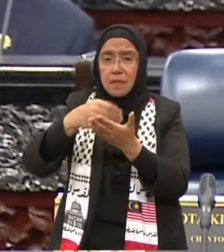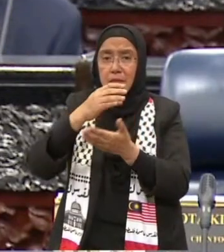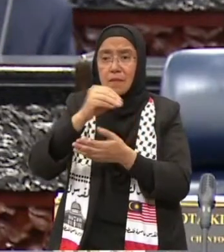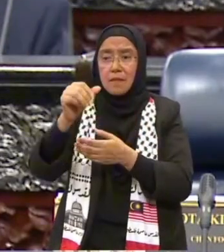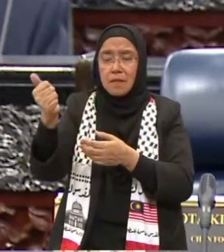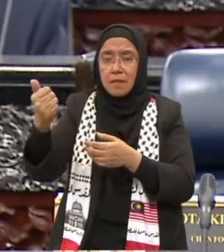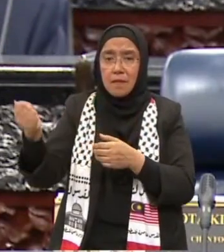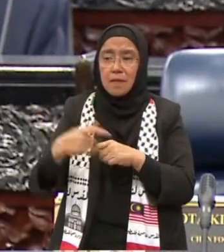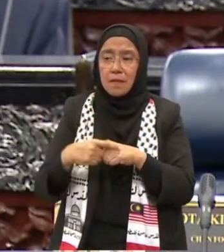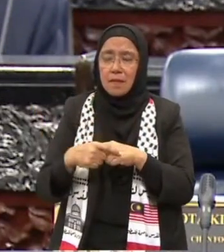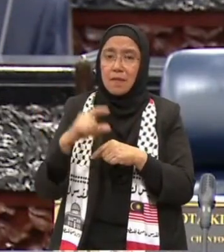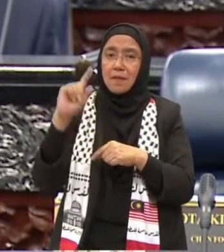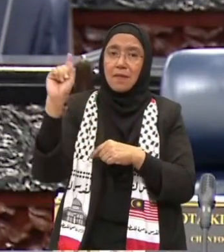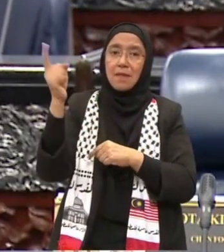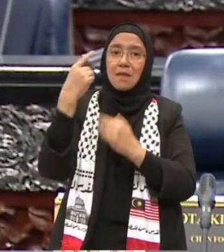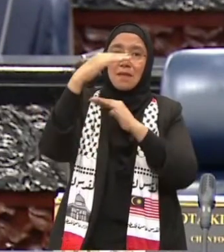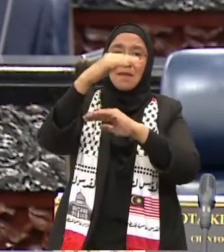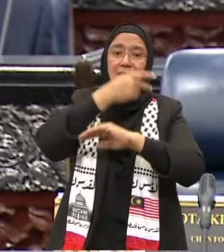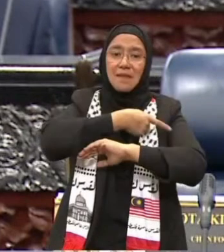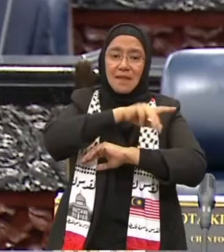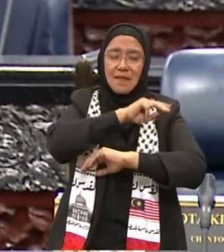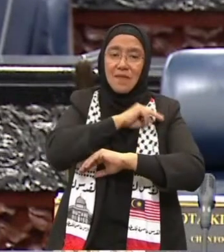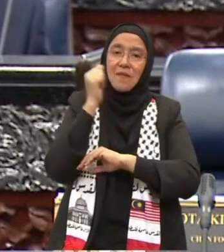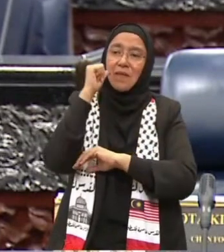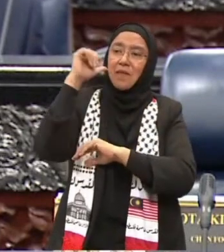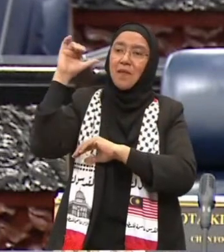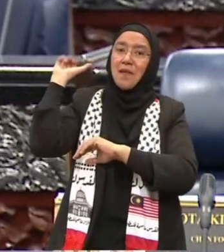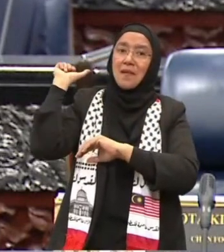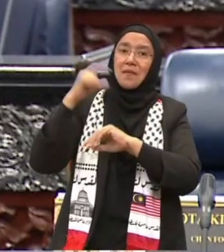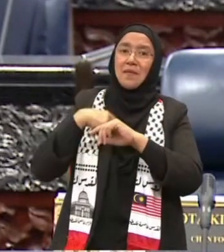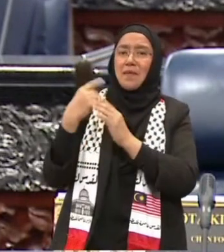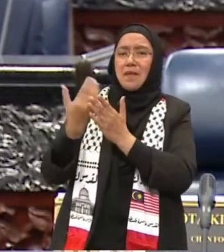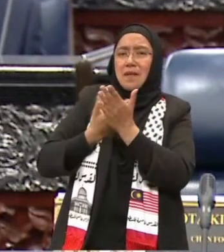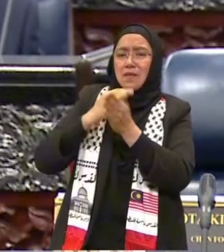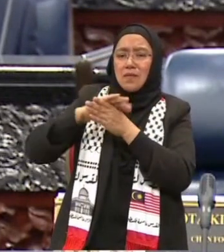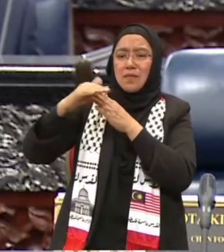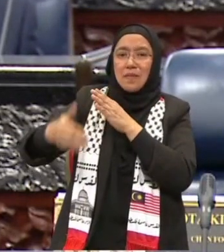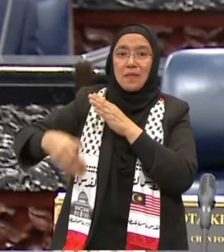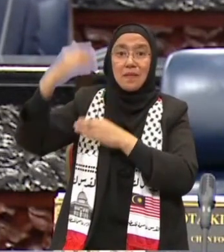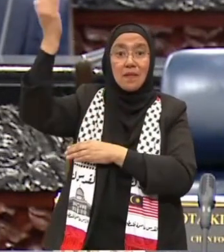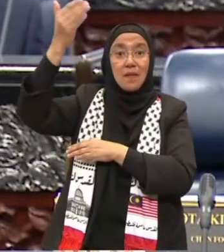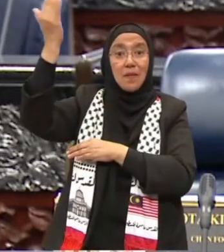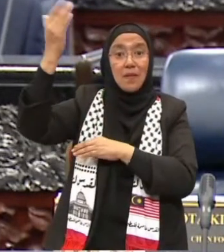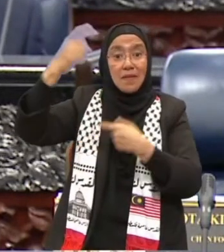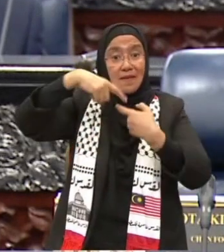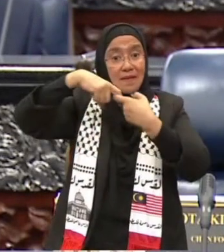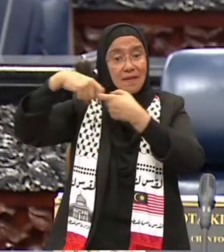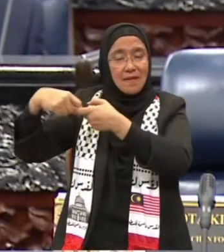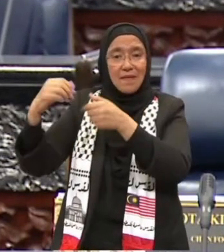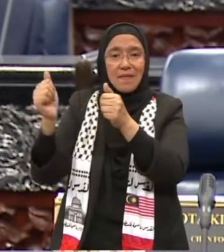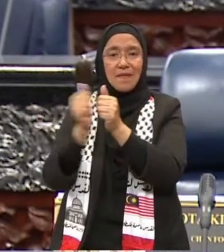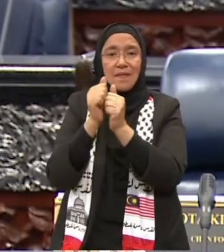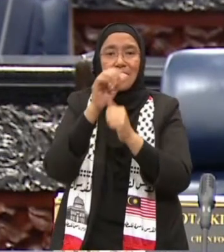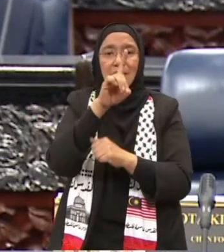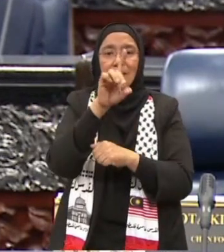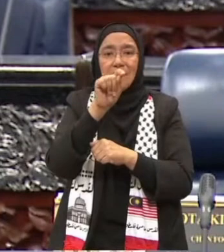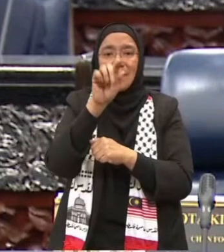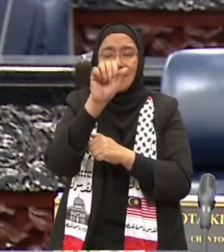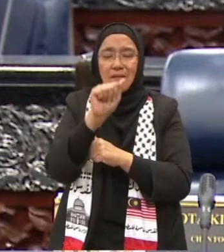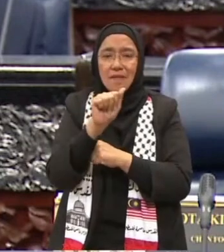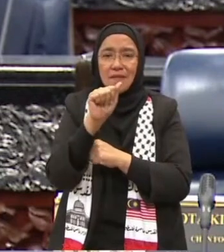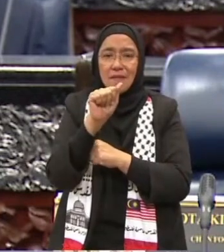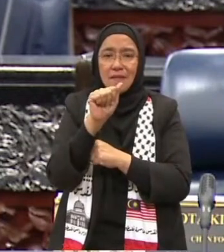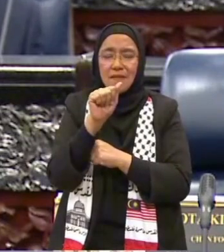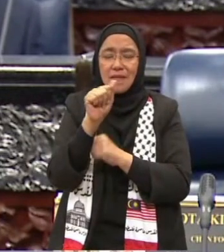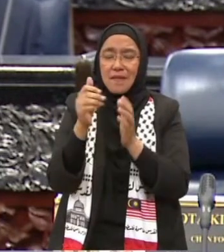semalam, memang kita baru selesai mengadakan satu seminar berkaitan dengan data raya analytics